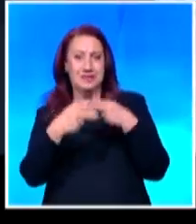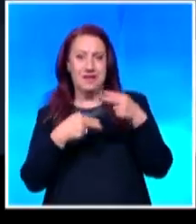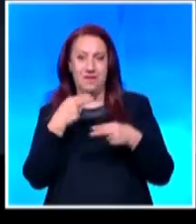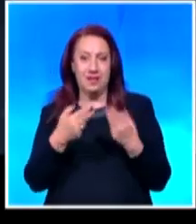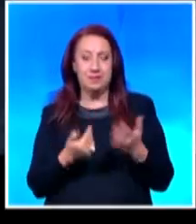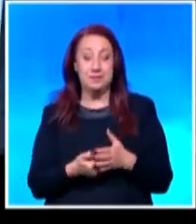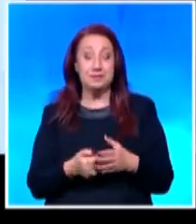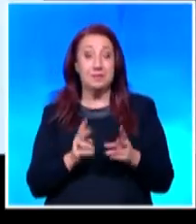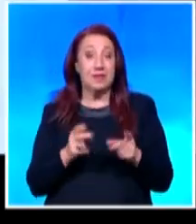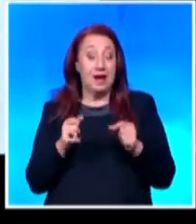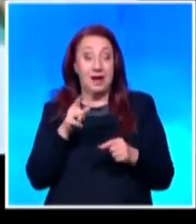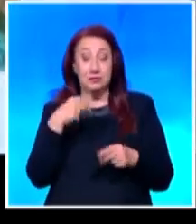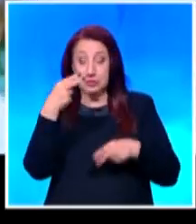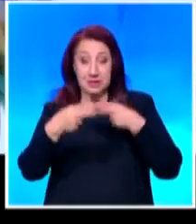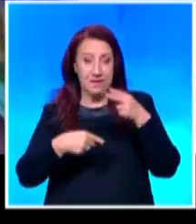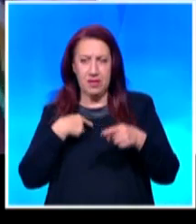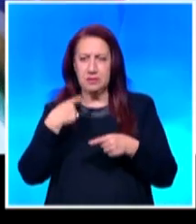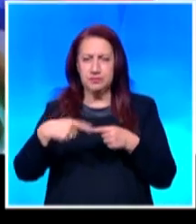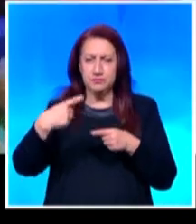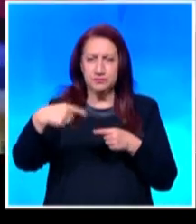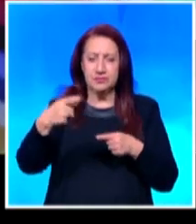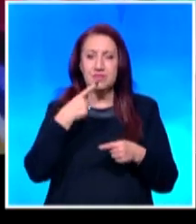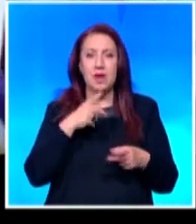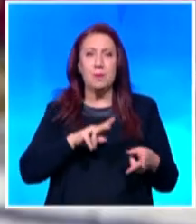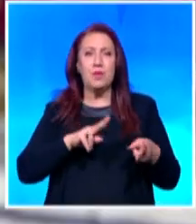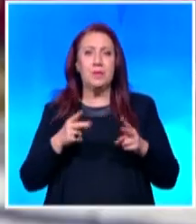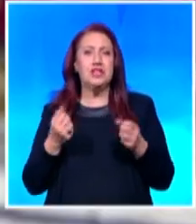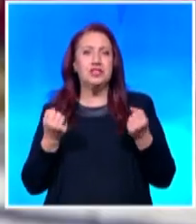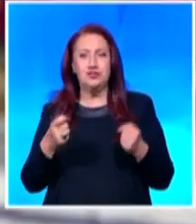Как сериалът промени живота на актрисите?